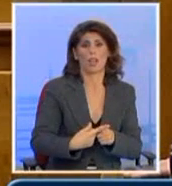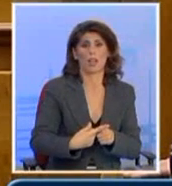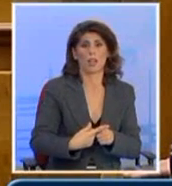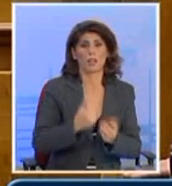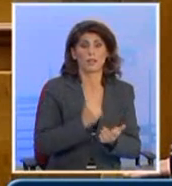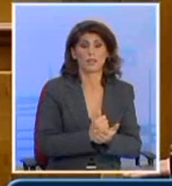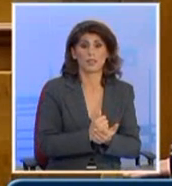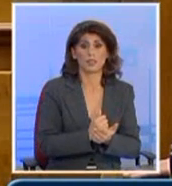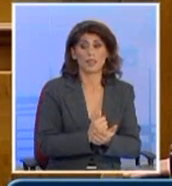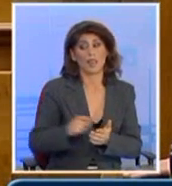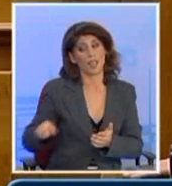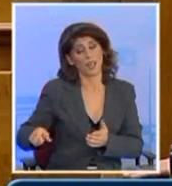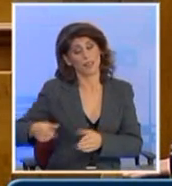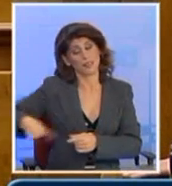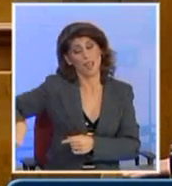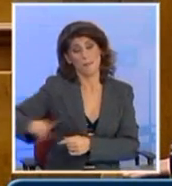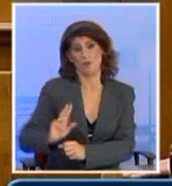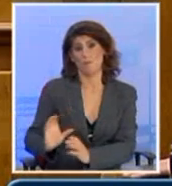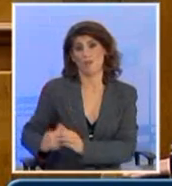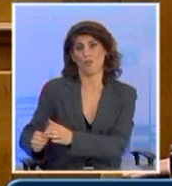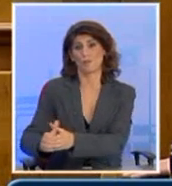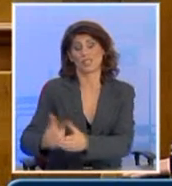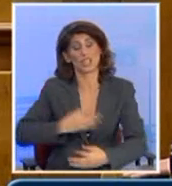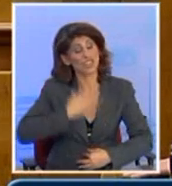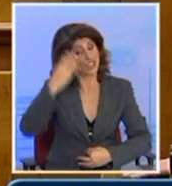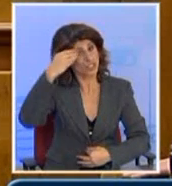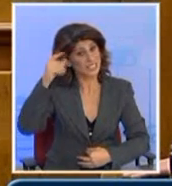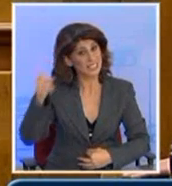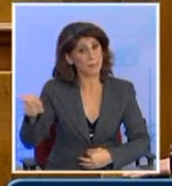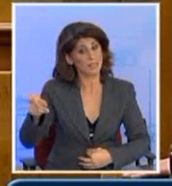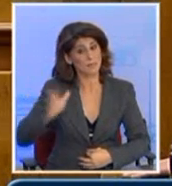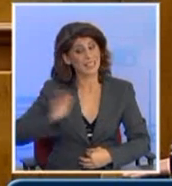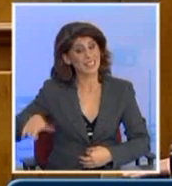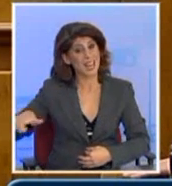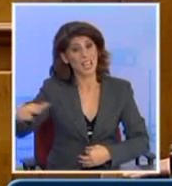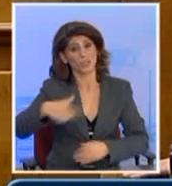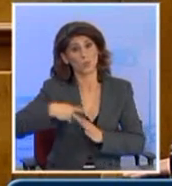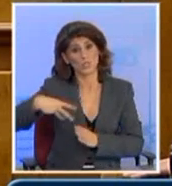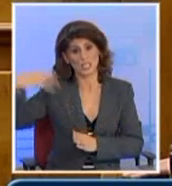και η αντιπολίτευση και ο κύριος Τσίπρας με τα στελέχη του ΣΥΡΙΖΑ.